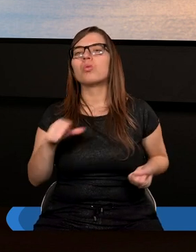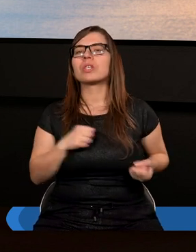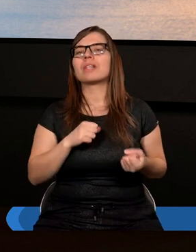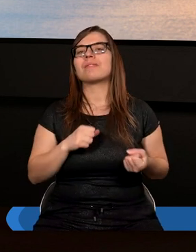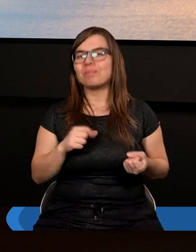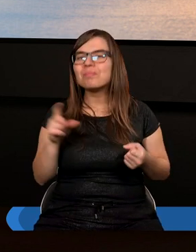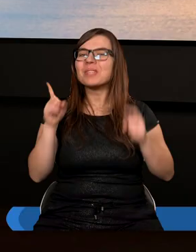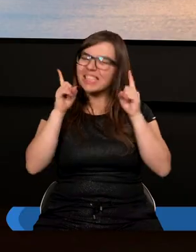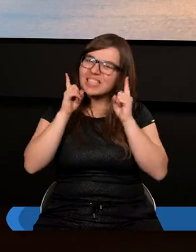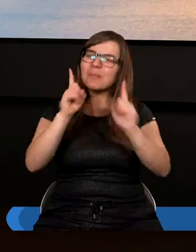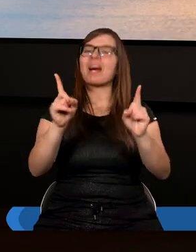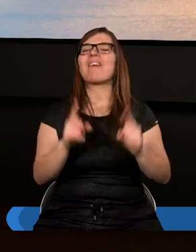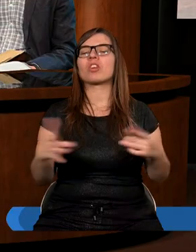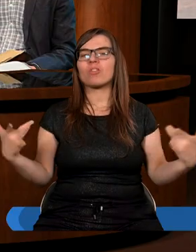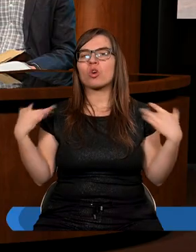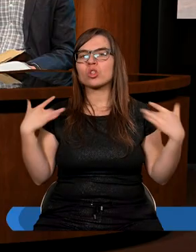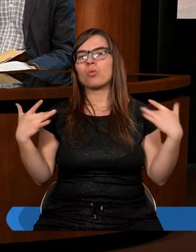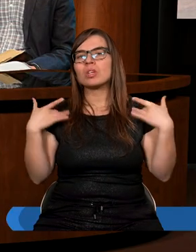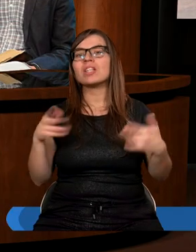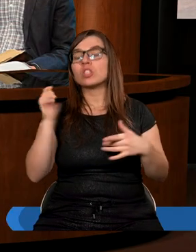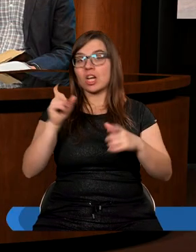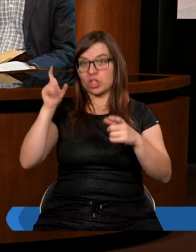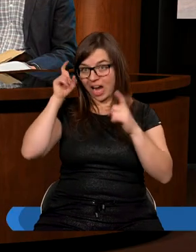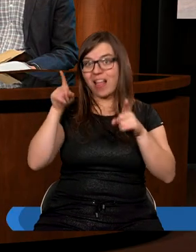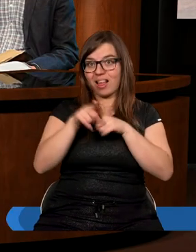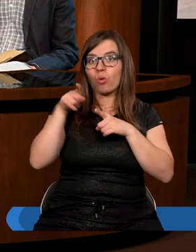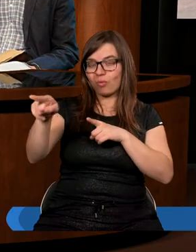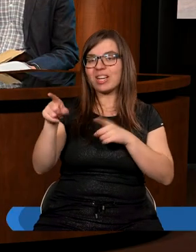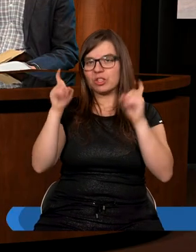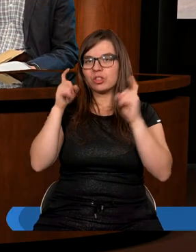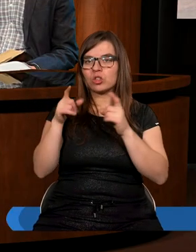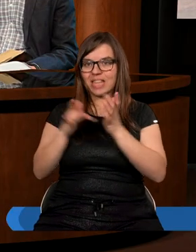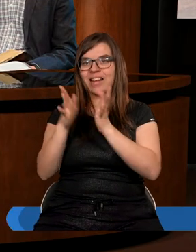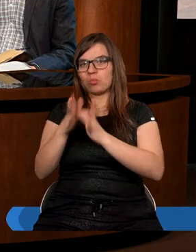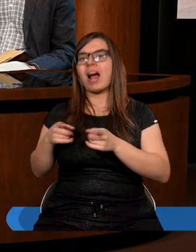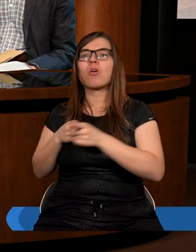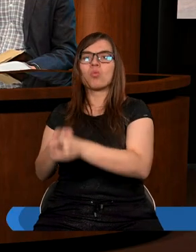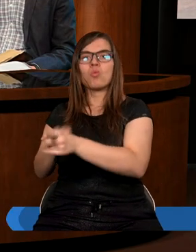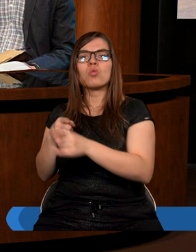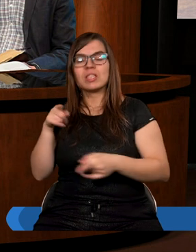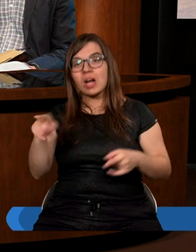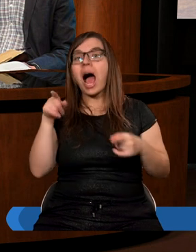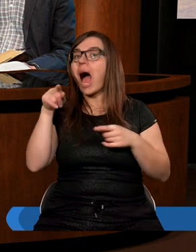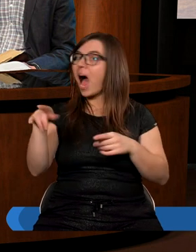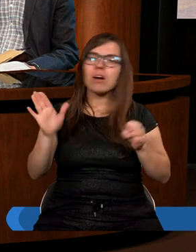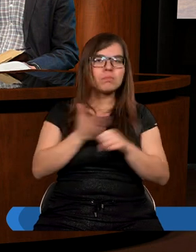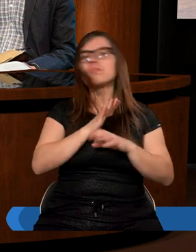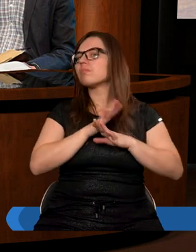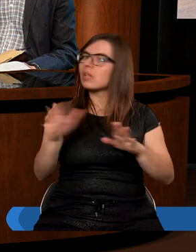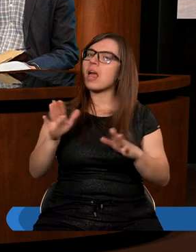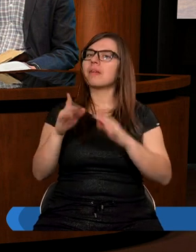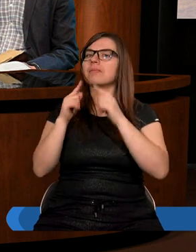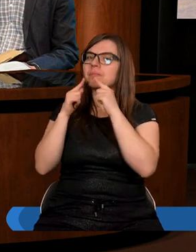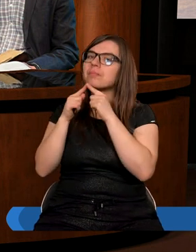z rzeczywistością życia. Kogo szatan kusił również i wystawiał na różne próby, a jednak on pozostał